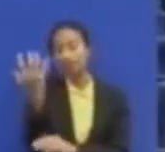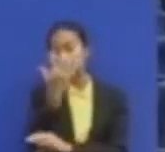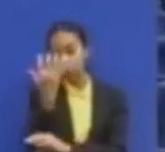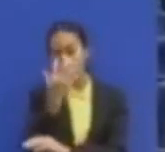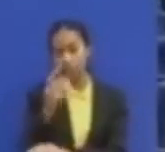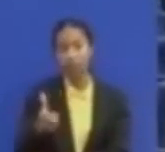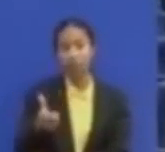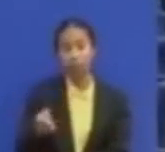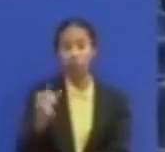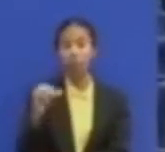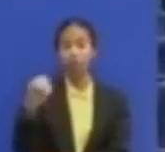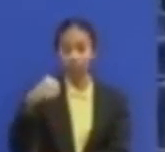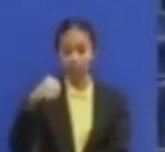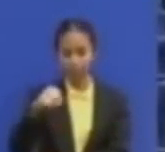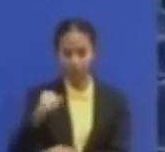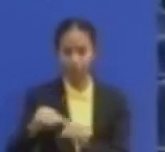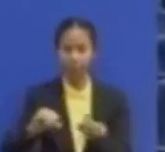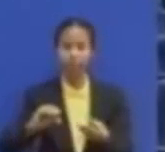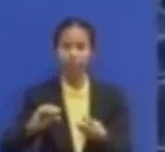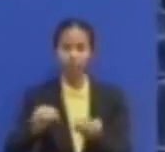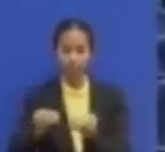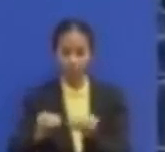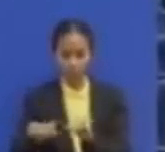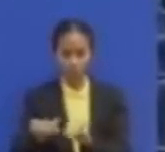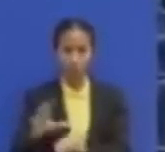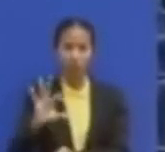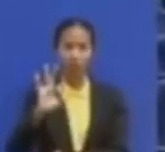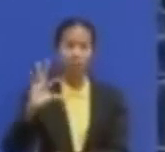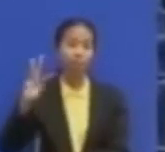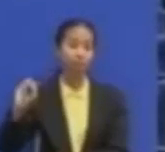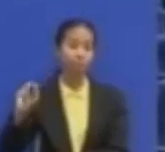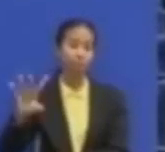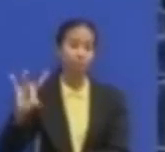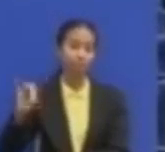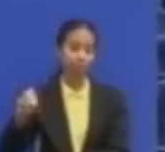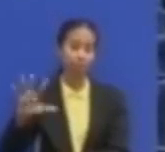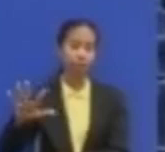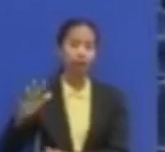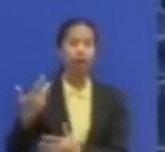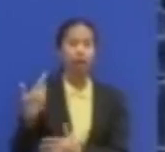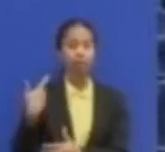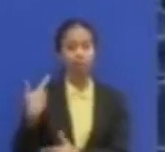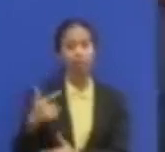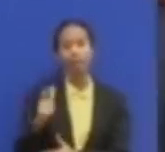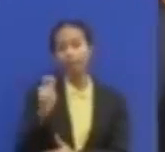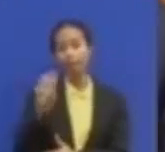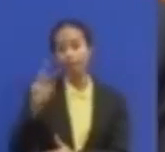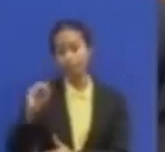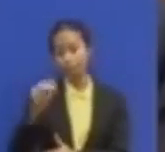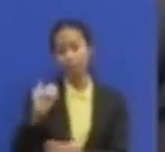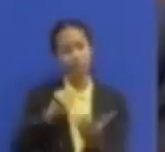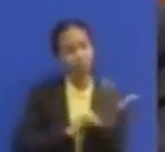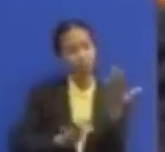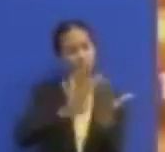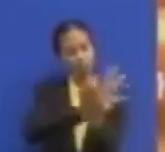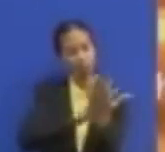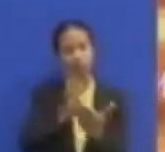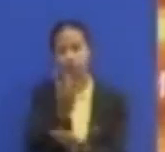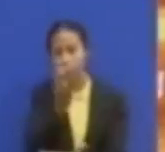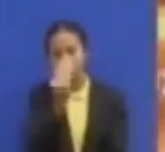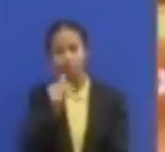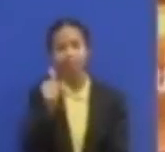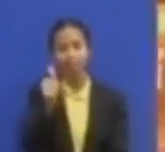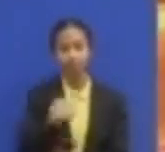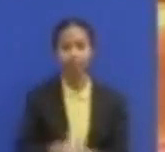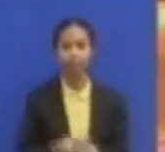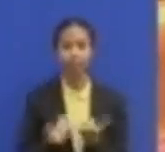จายเสียงรัฐสภา FM 87.5 MHz รวมถึง14เครือข่ายทั่วทางประเทศด้วยค่ะ ครับก็น่าจะครบ